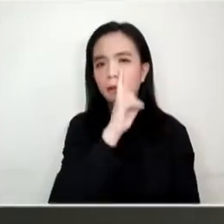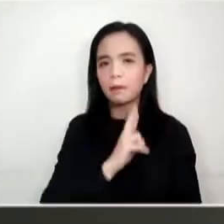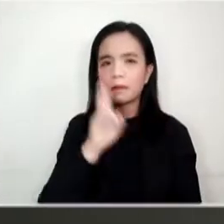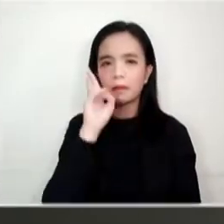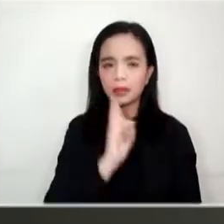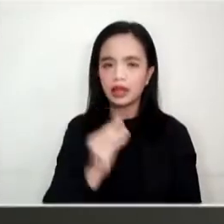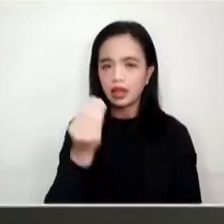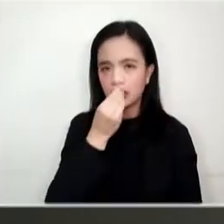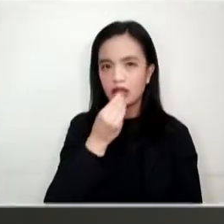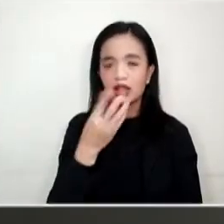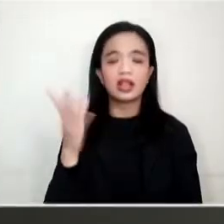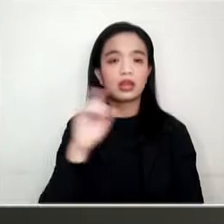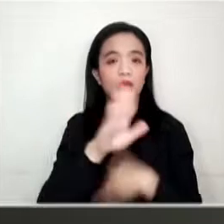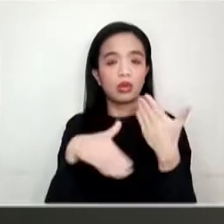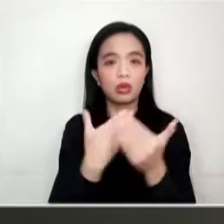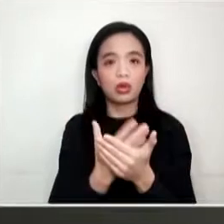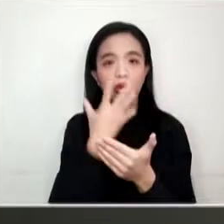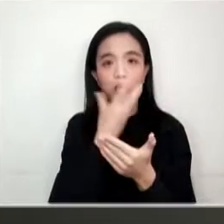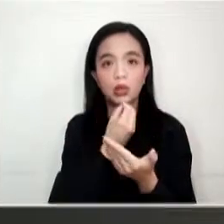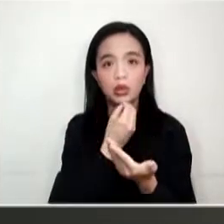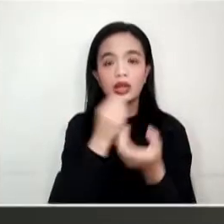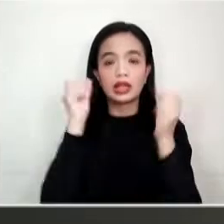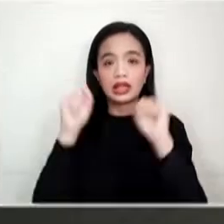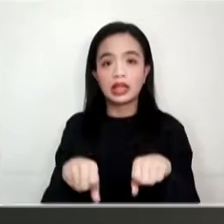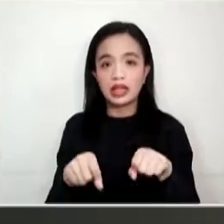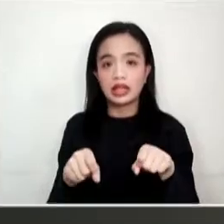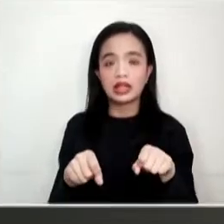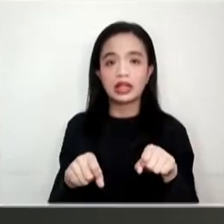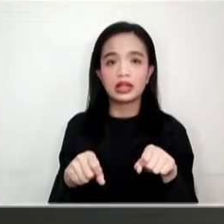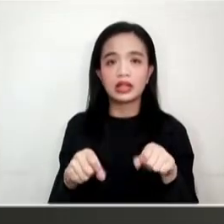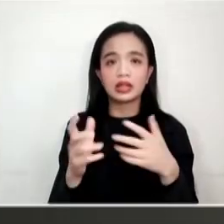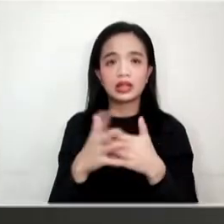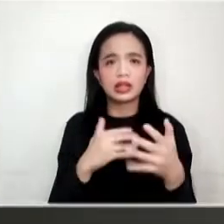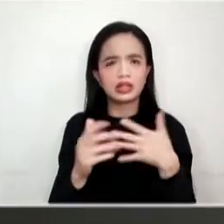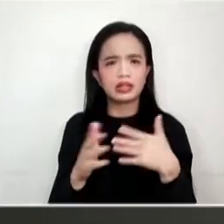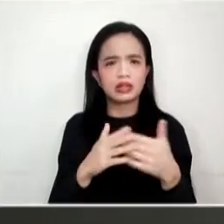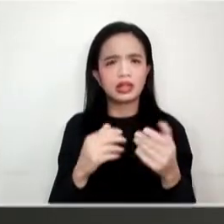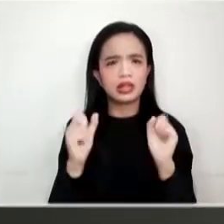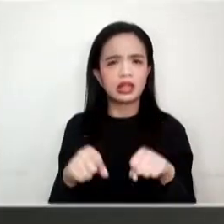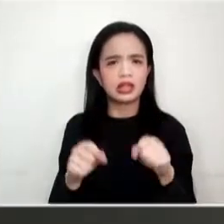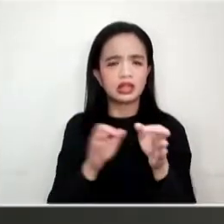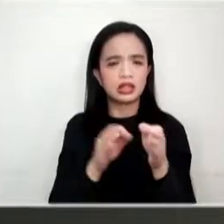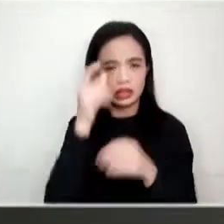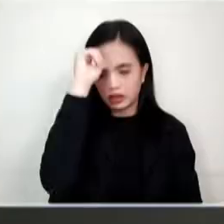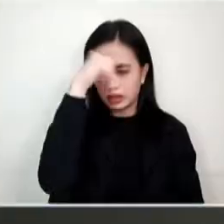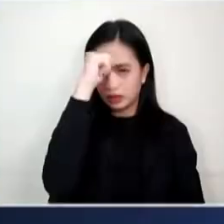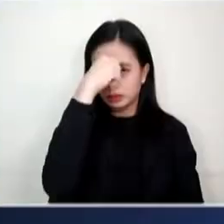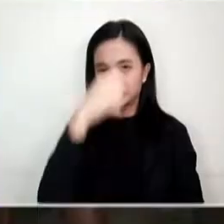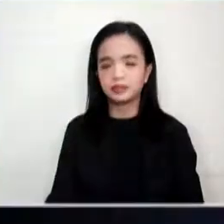dagiti masiknan iti maputar nga panglakagatan. Uno panglakagatan, makitkid daw. Dati man ti report ni Breves Bulsao.